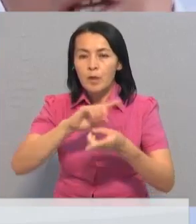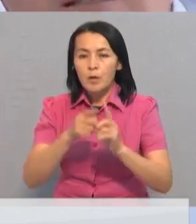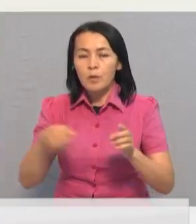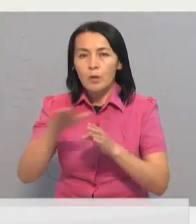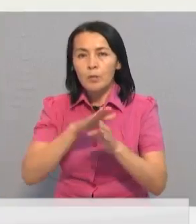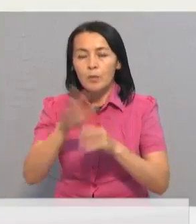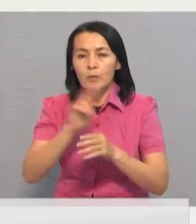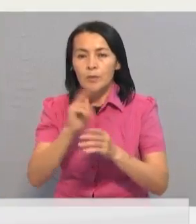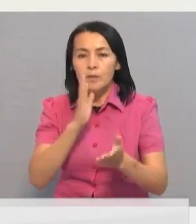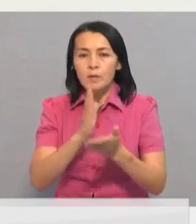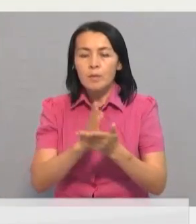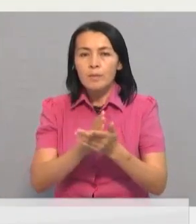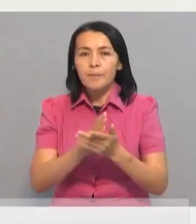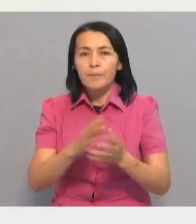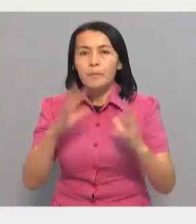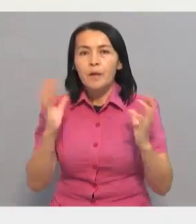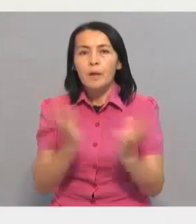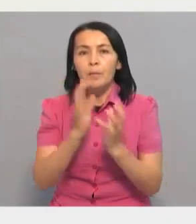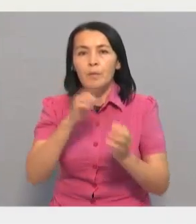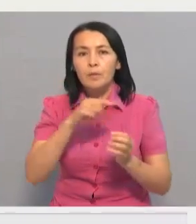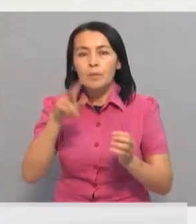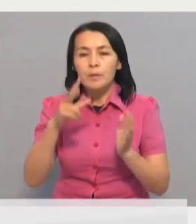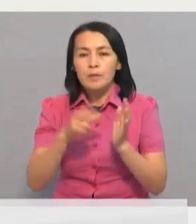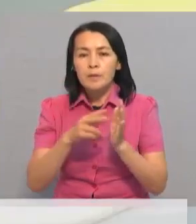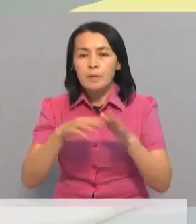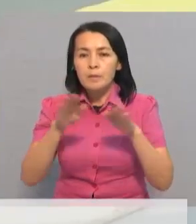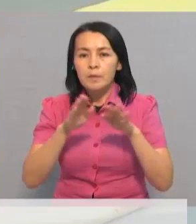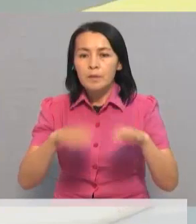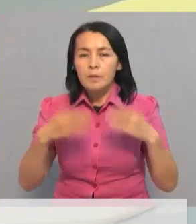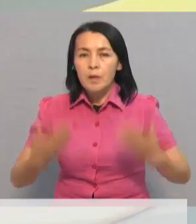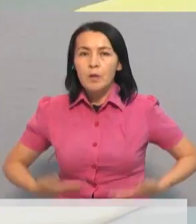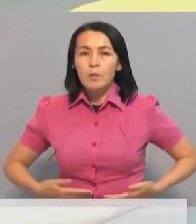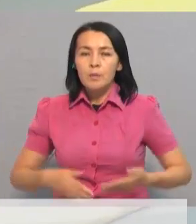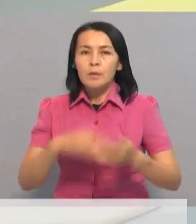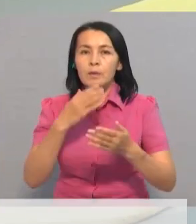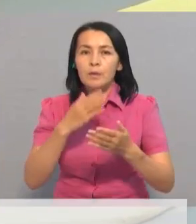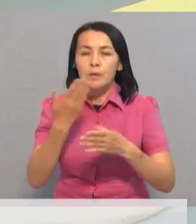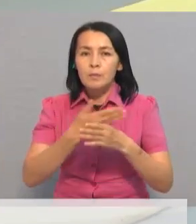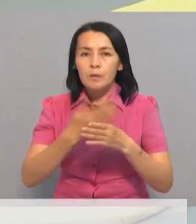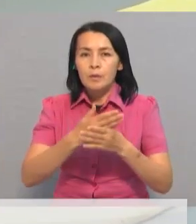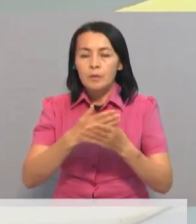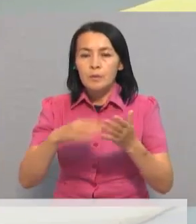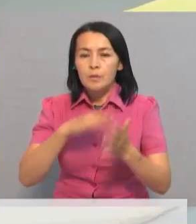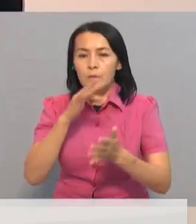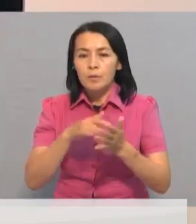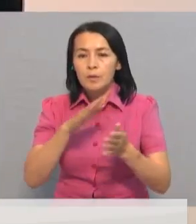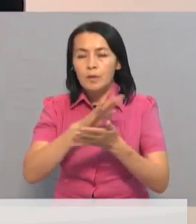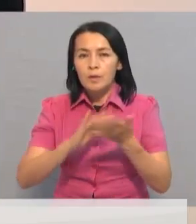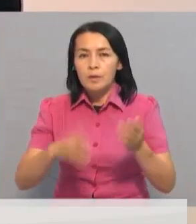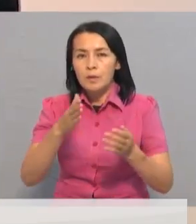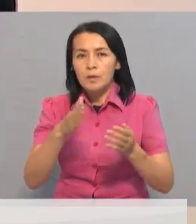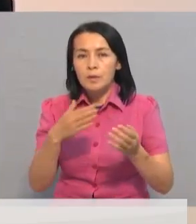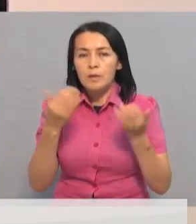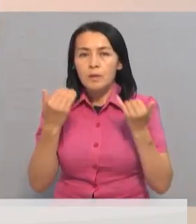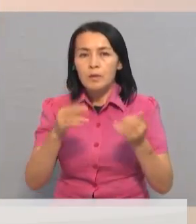Полный реконструкция. Сапар қамқорлық нөмірі 8-ші балаларға арналған арнаулы әлеуметтік қызметтер көрсету орталығында жалғасты. Жартылай